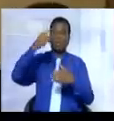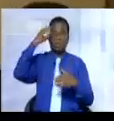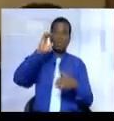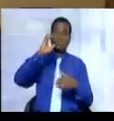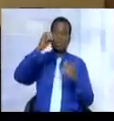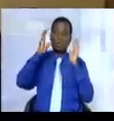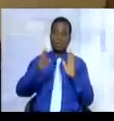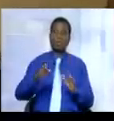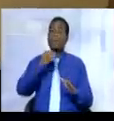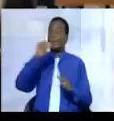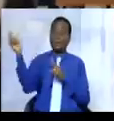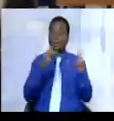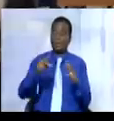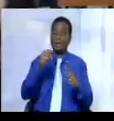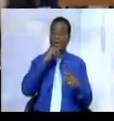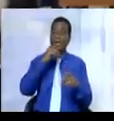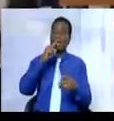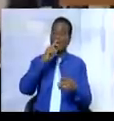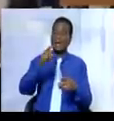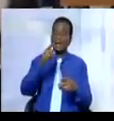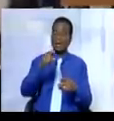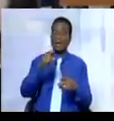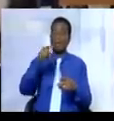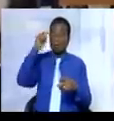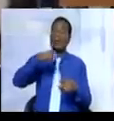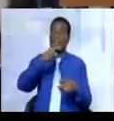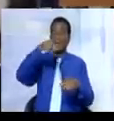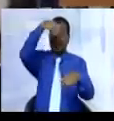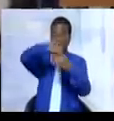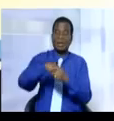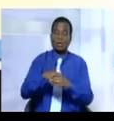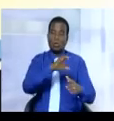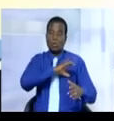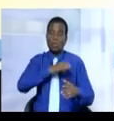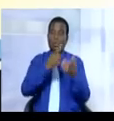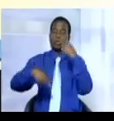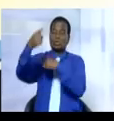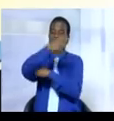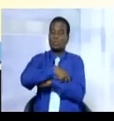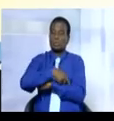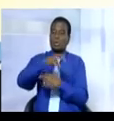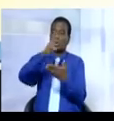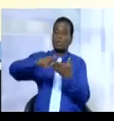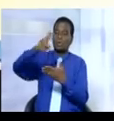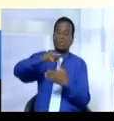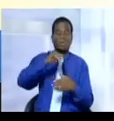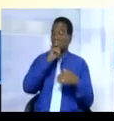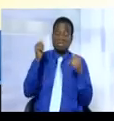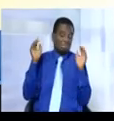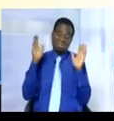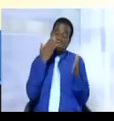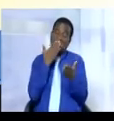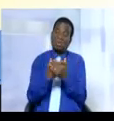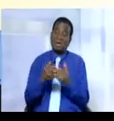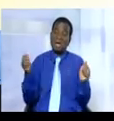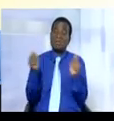conférencier, la non-violence doit s'inscrire dans le comportement des étudiants au quotidien. Aujourd'hui, l'université n'est plus crédible. Même malgré les